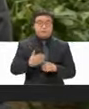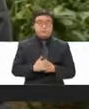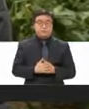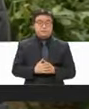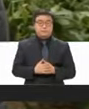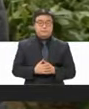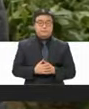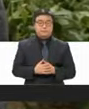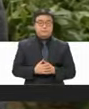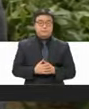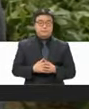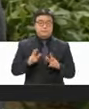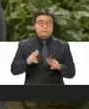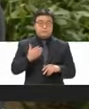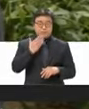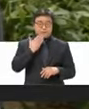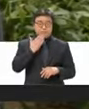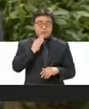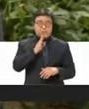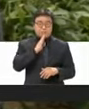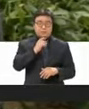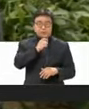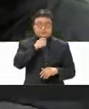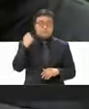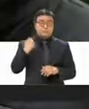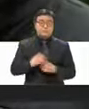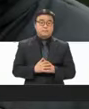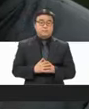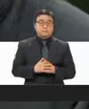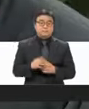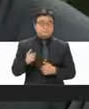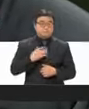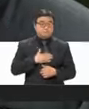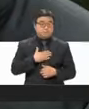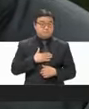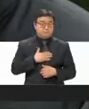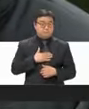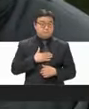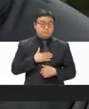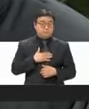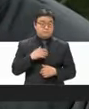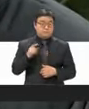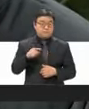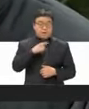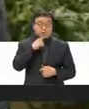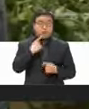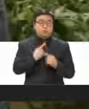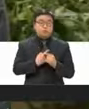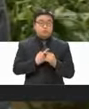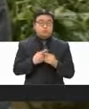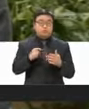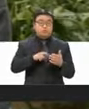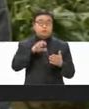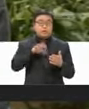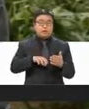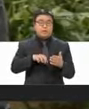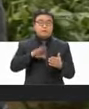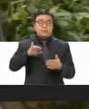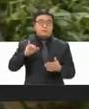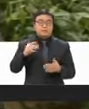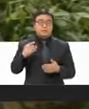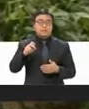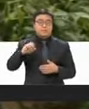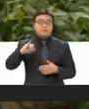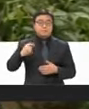먹어요. 아, 지금 먹어도 진짜 맛있거든요. 그거 아세요? 지금 여기 고추에 그 비타민